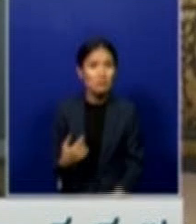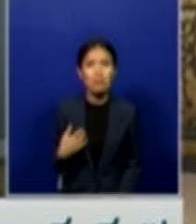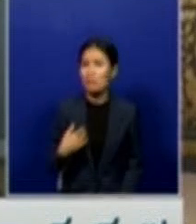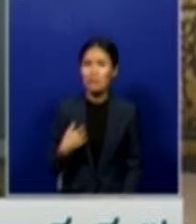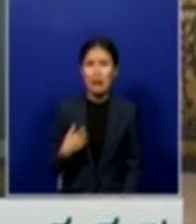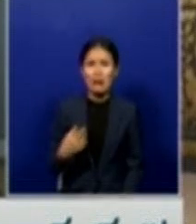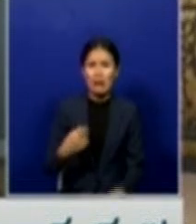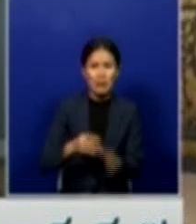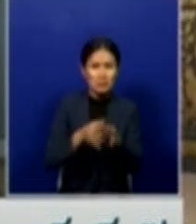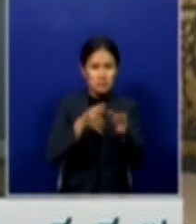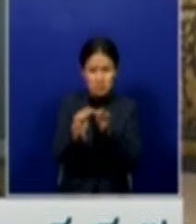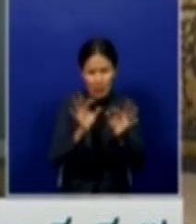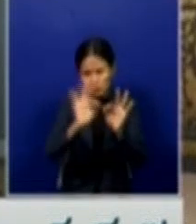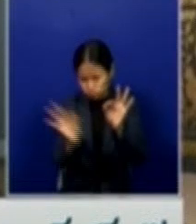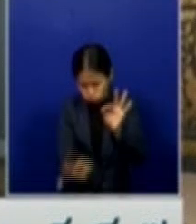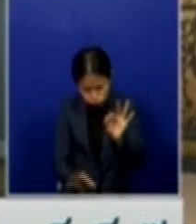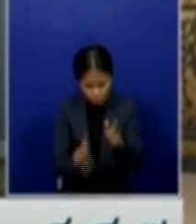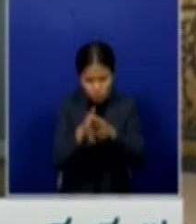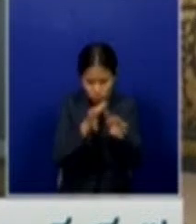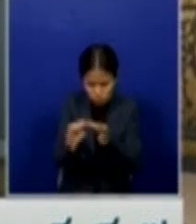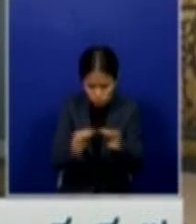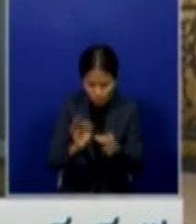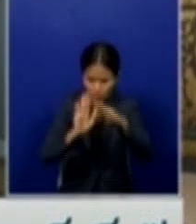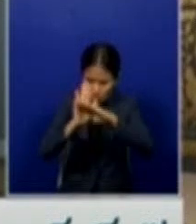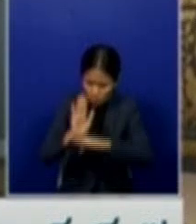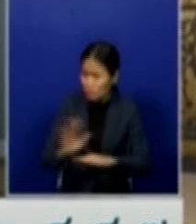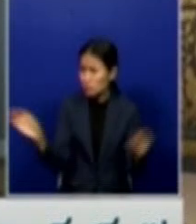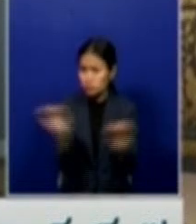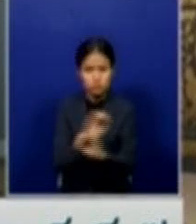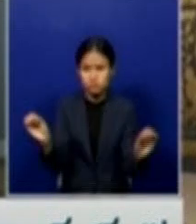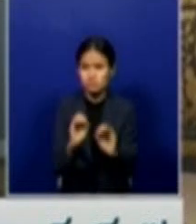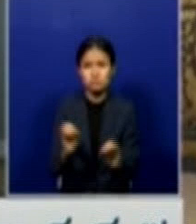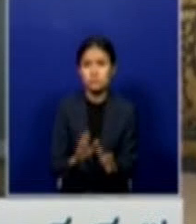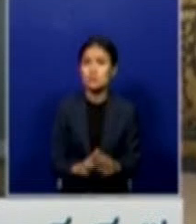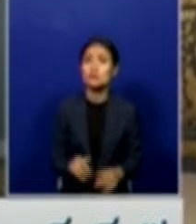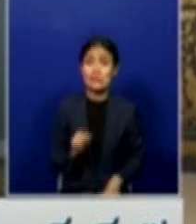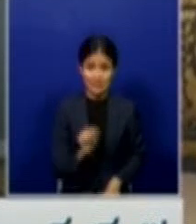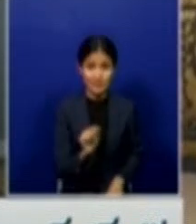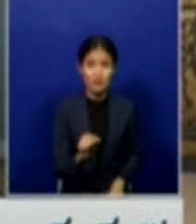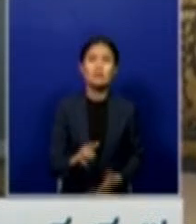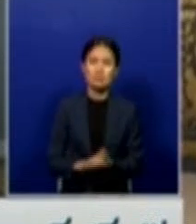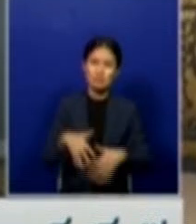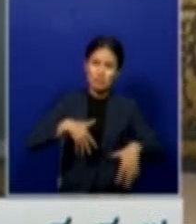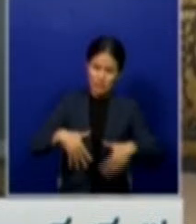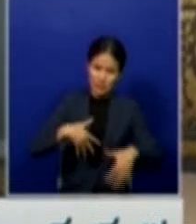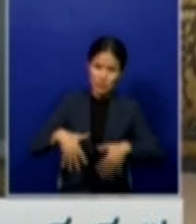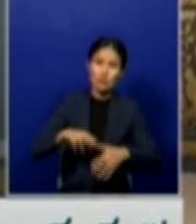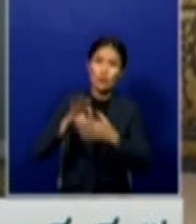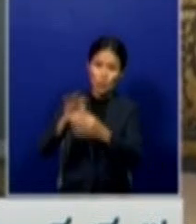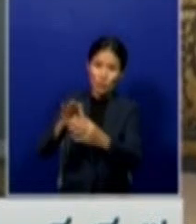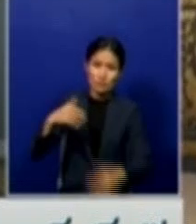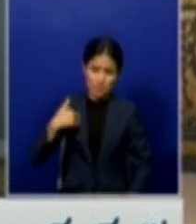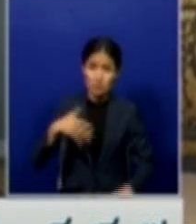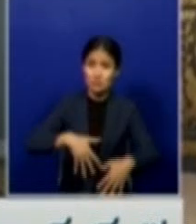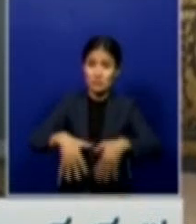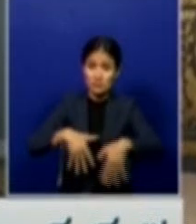ด็นว่าเรื่องนี้นะครับชาวประชาสังคมเนี่ยนะครับเป็นห่วงแล้วก็แน่นอนครับ